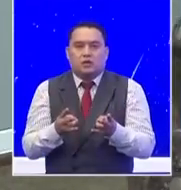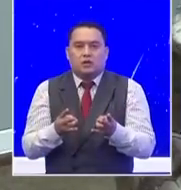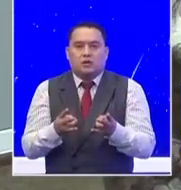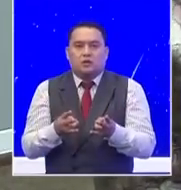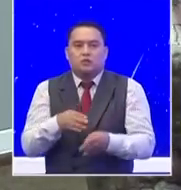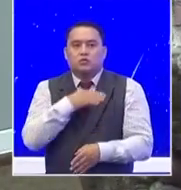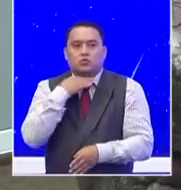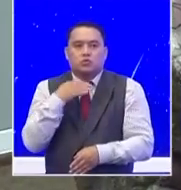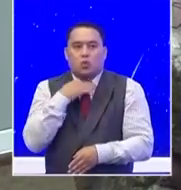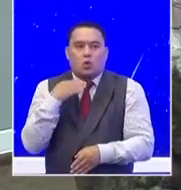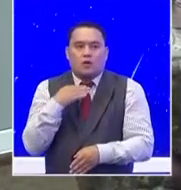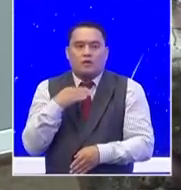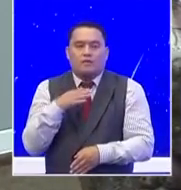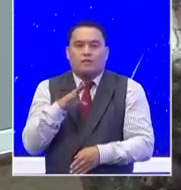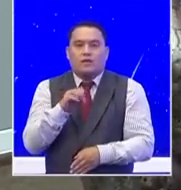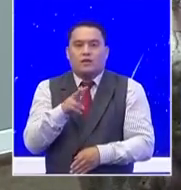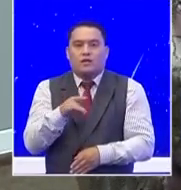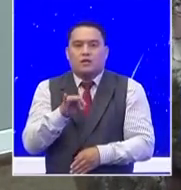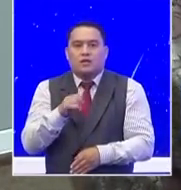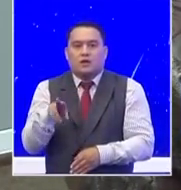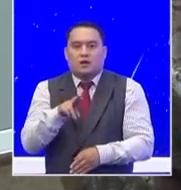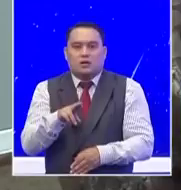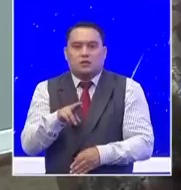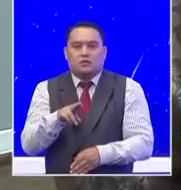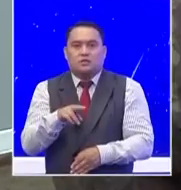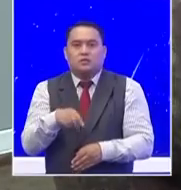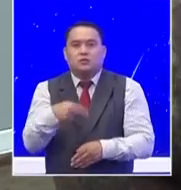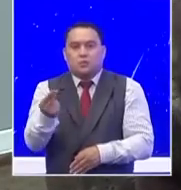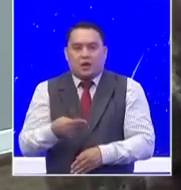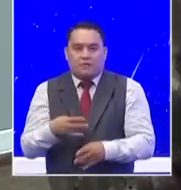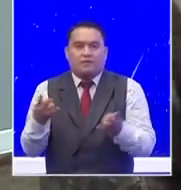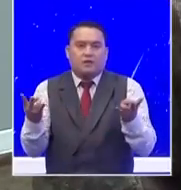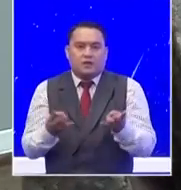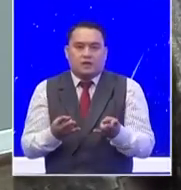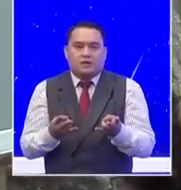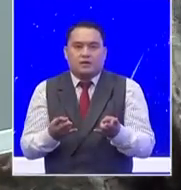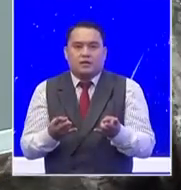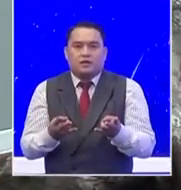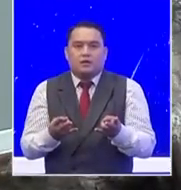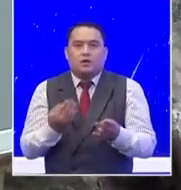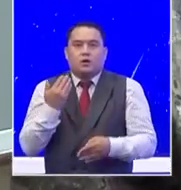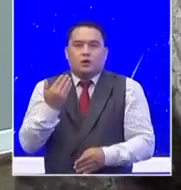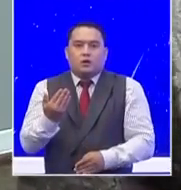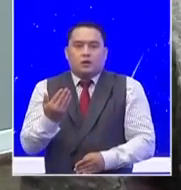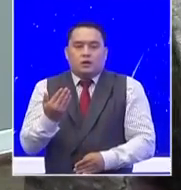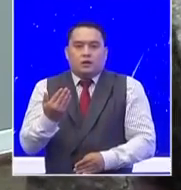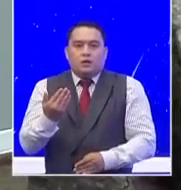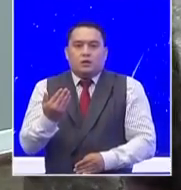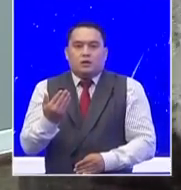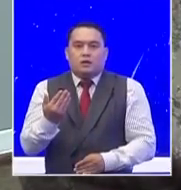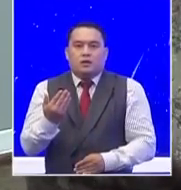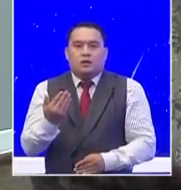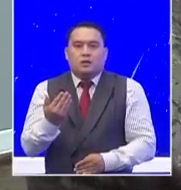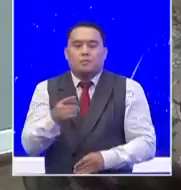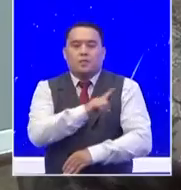сойылатын малдардың ветеринарлық жаңағы справкасы деп айтамыз ғой, сол болу керек. Яғни қасапшылар ол кісілердің жаңағы